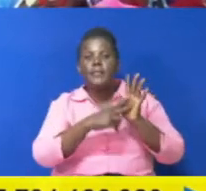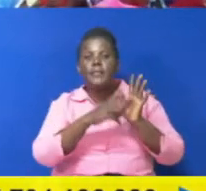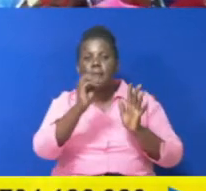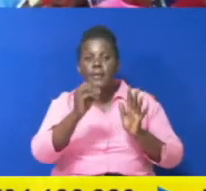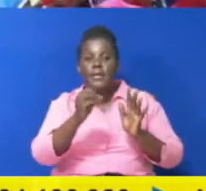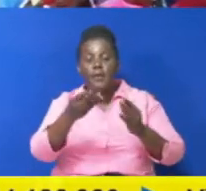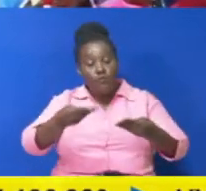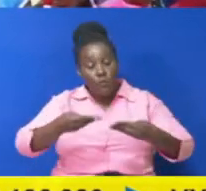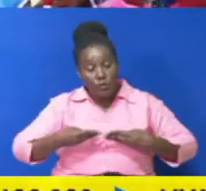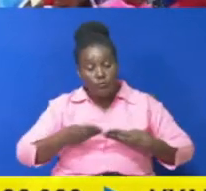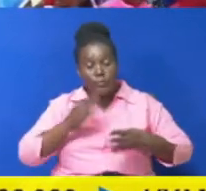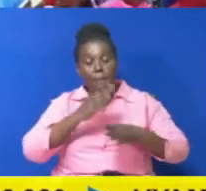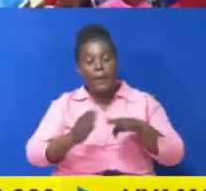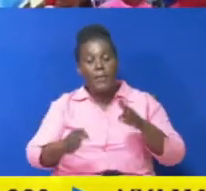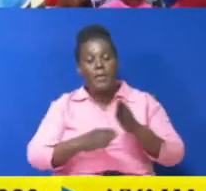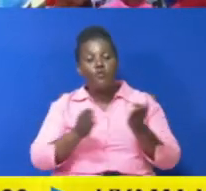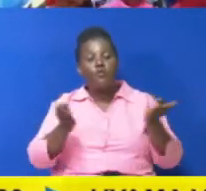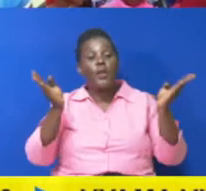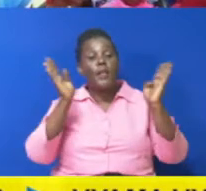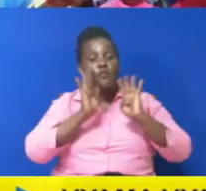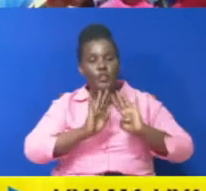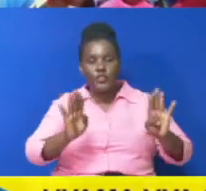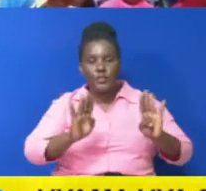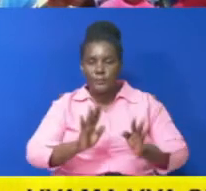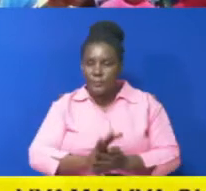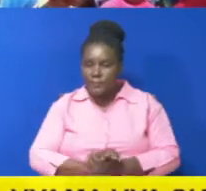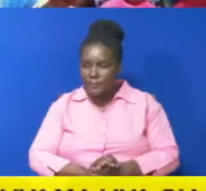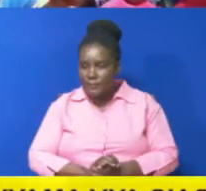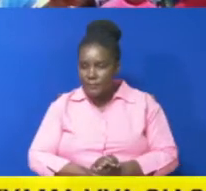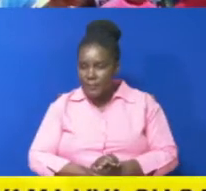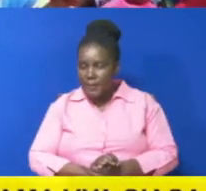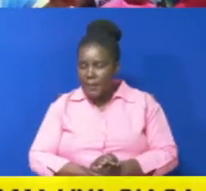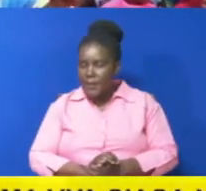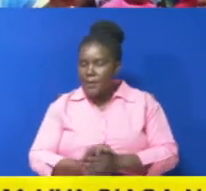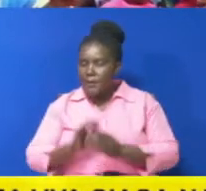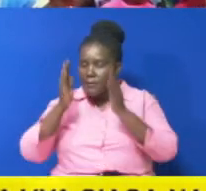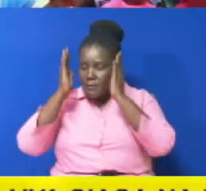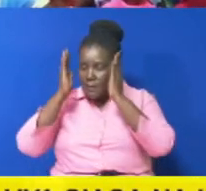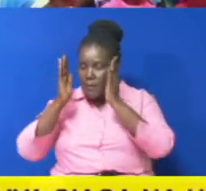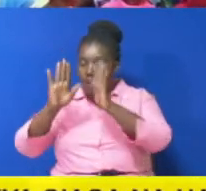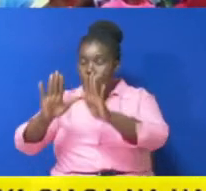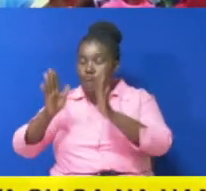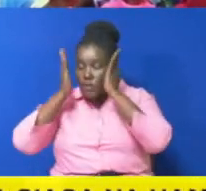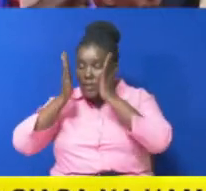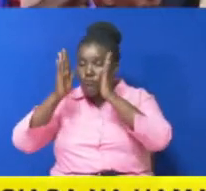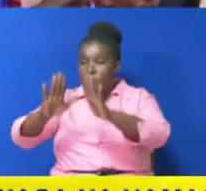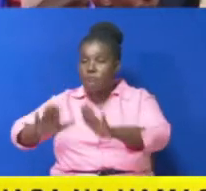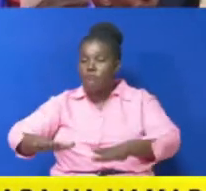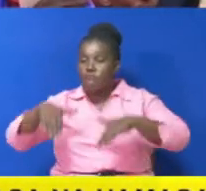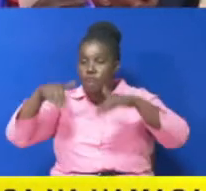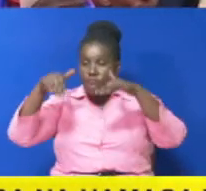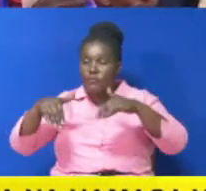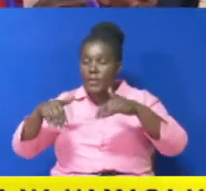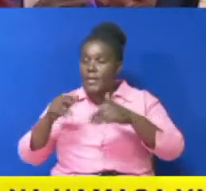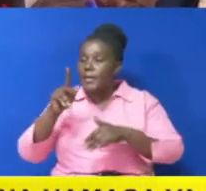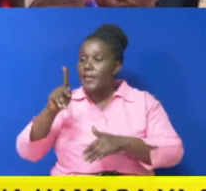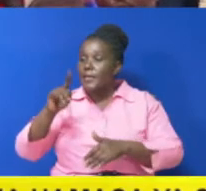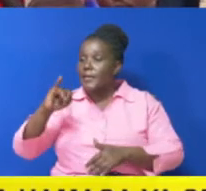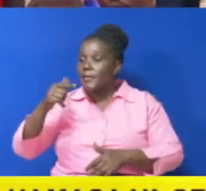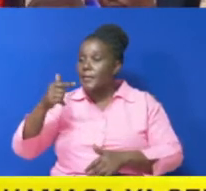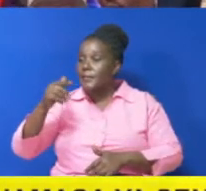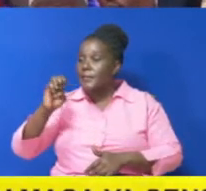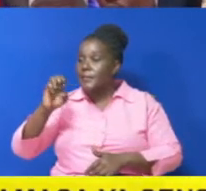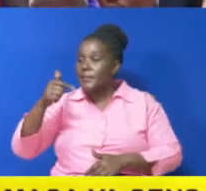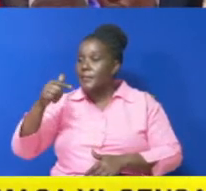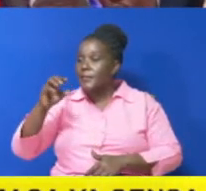yamekamilika. Akizungumza kwa niaba ya wananchi wake, mbunge wa Kiteto Edward Olele Kaita anataka salamu zimfikie Rais Samia